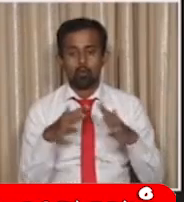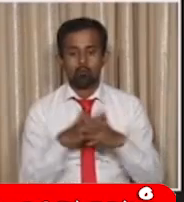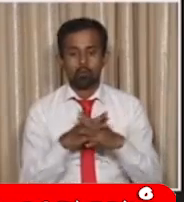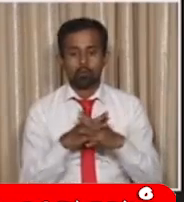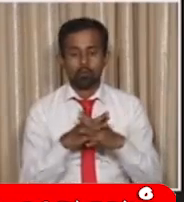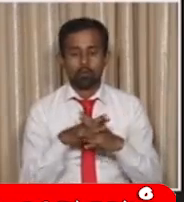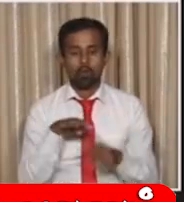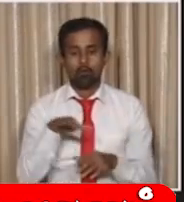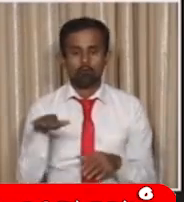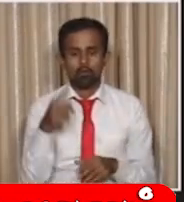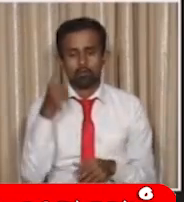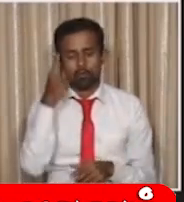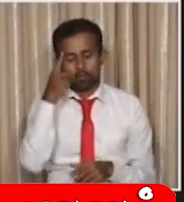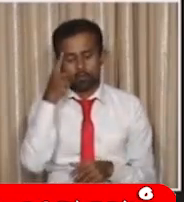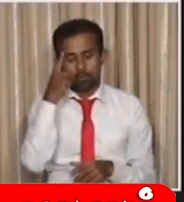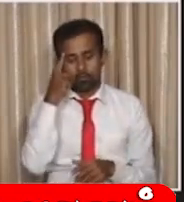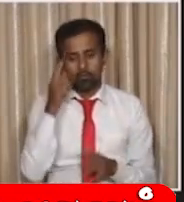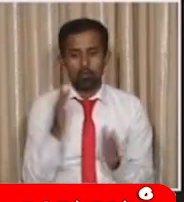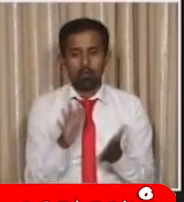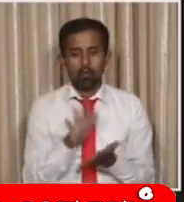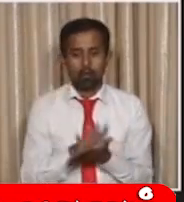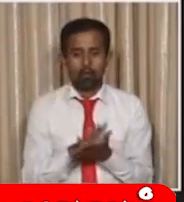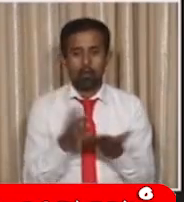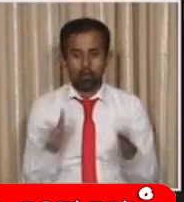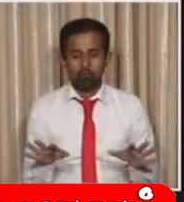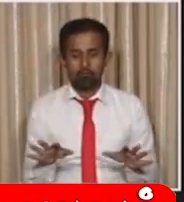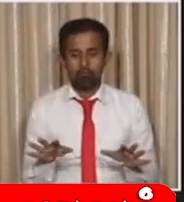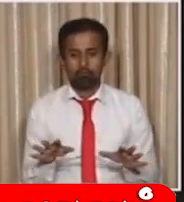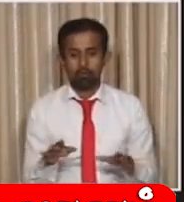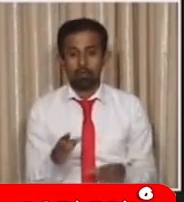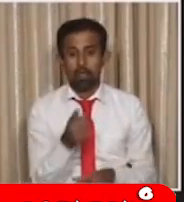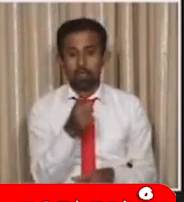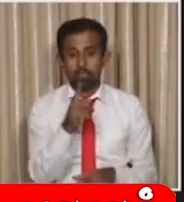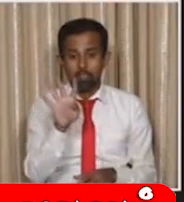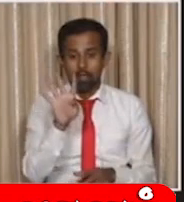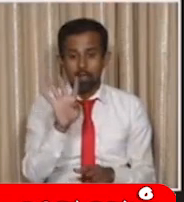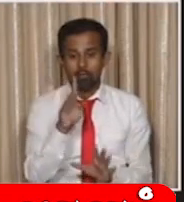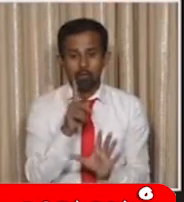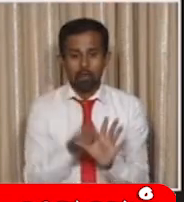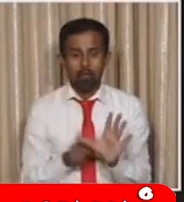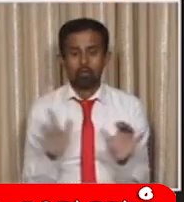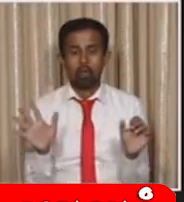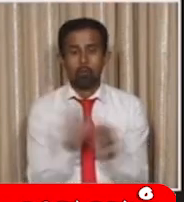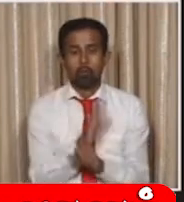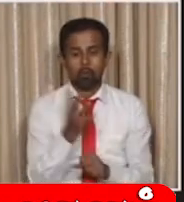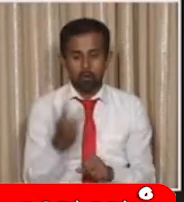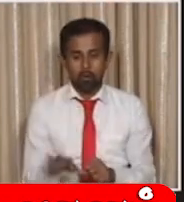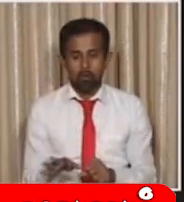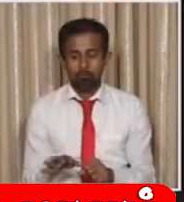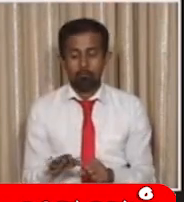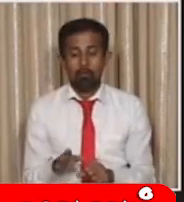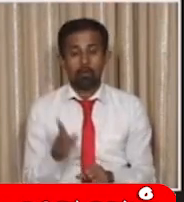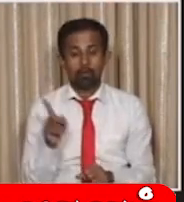அந்த முள்ளிவாய்க்கால் 14வது ஆண்டு நினைவு நாள் தமிழின அழிப்பு